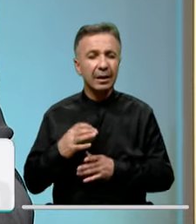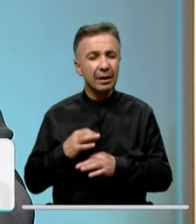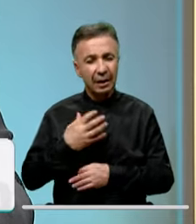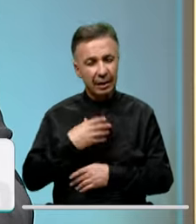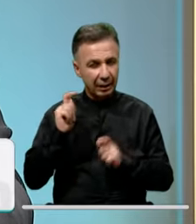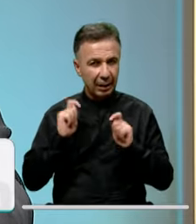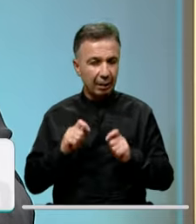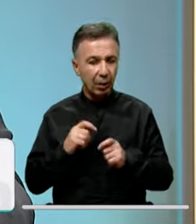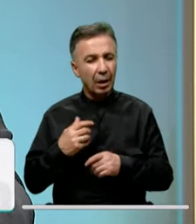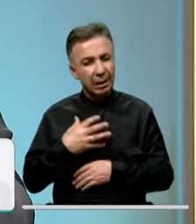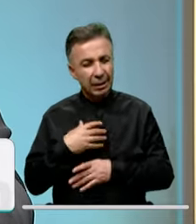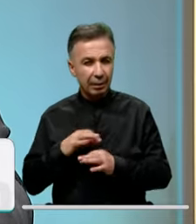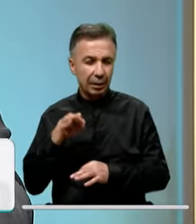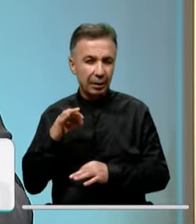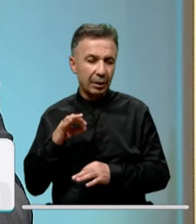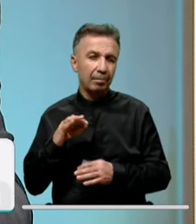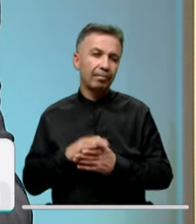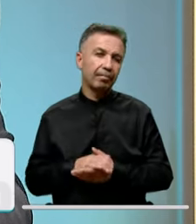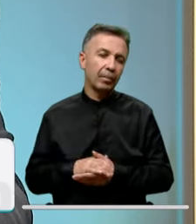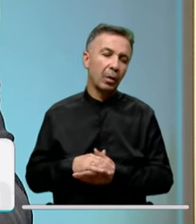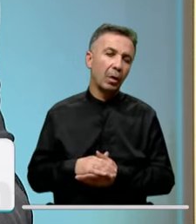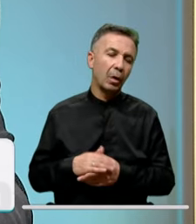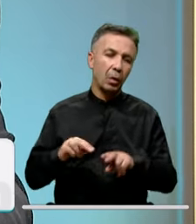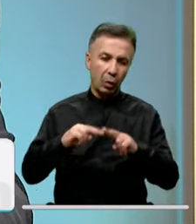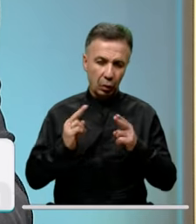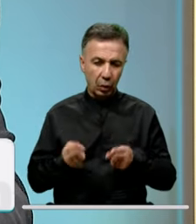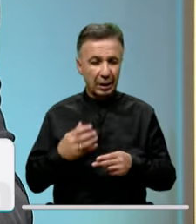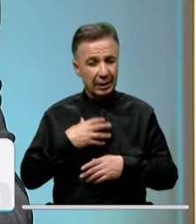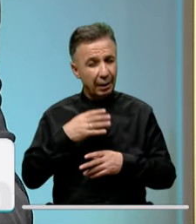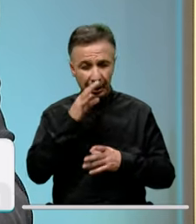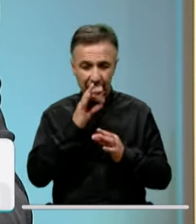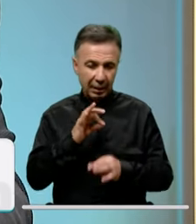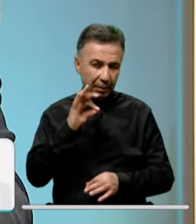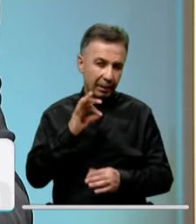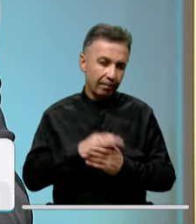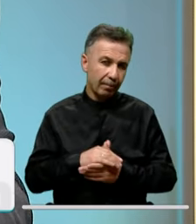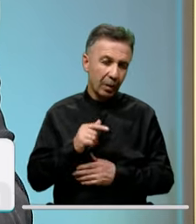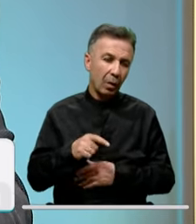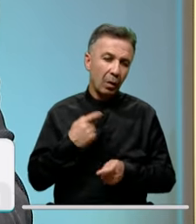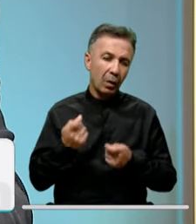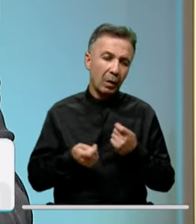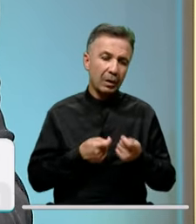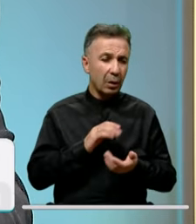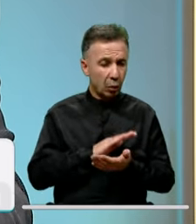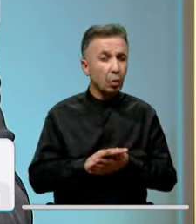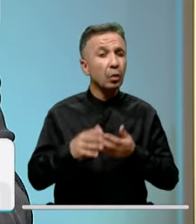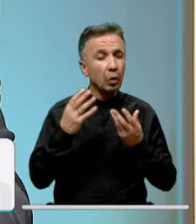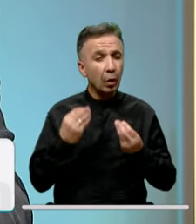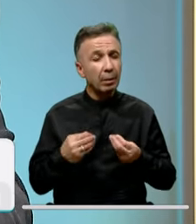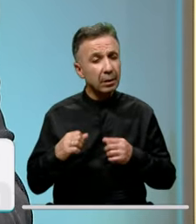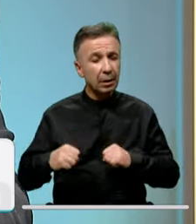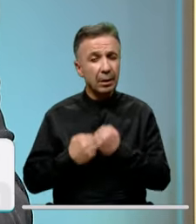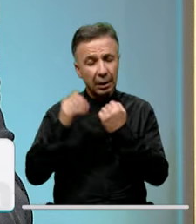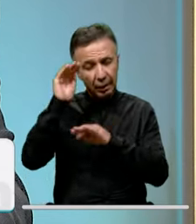Oranın maliki, sahibi, o işin sahibi, o dükkanın sahibi kimse, o işlerinin düzgün gitmesi,